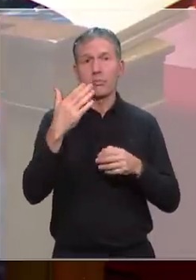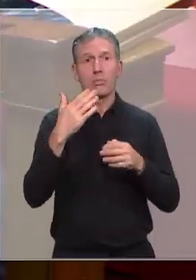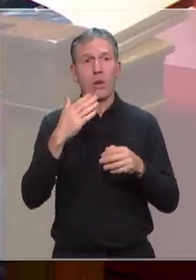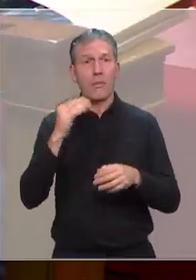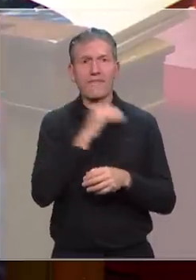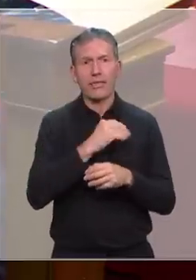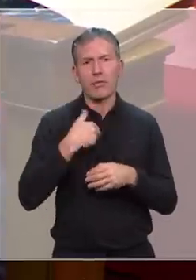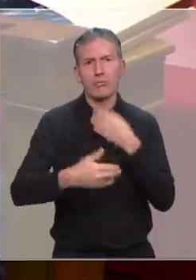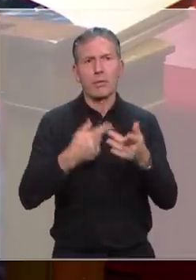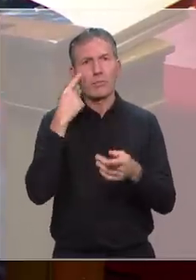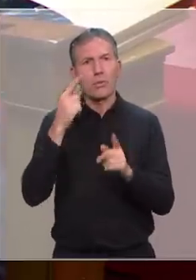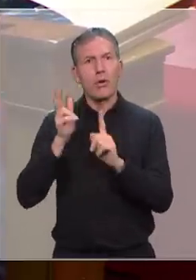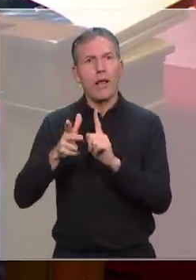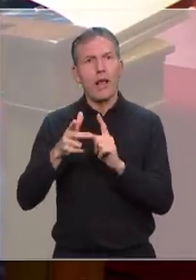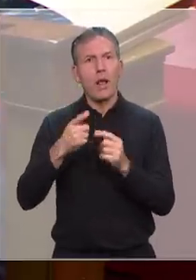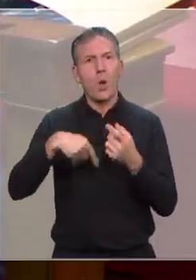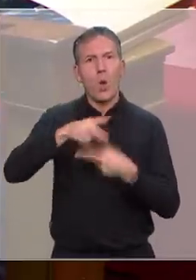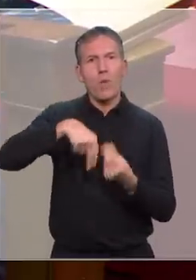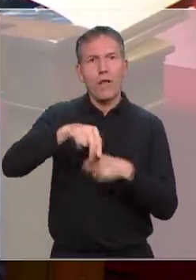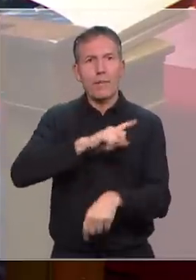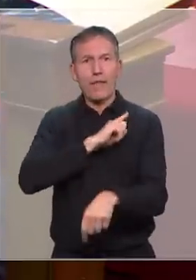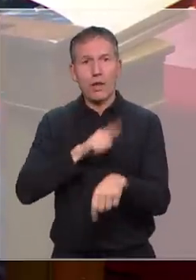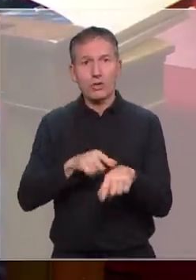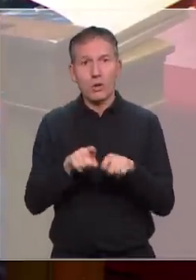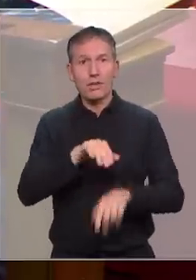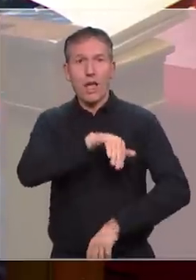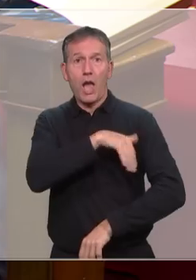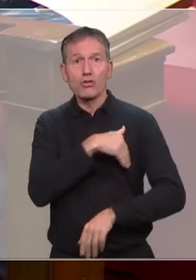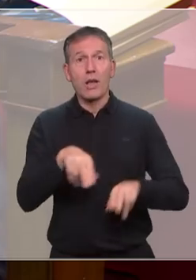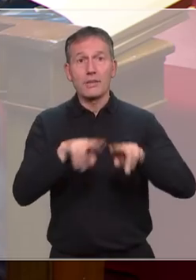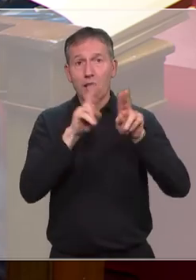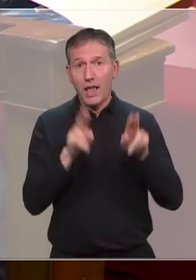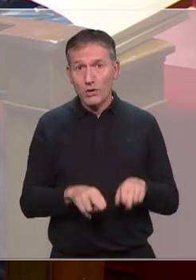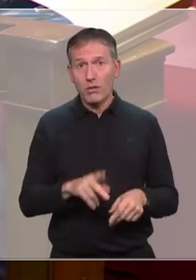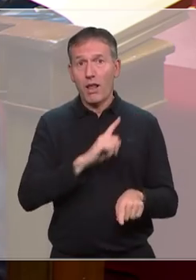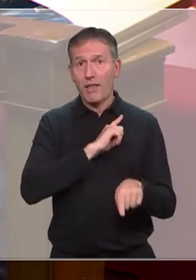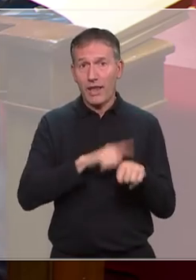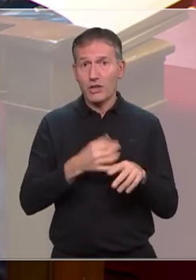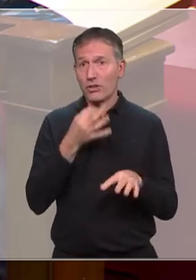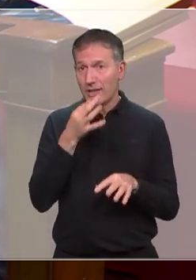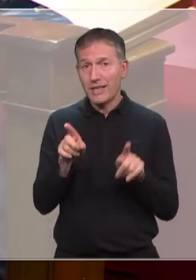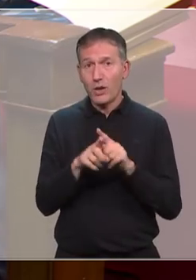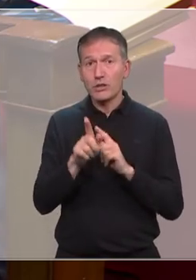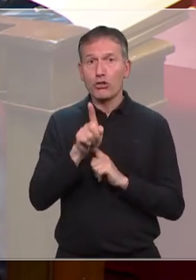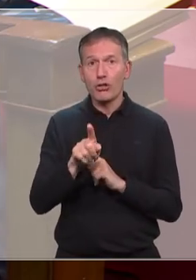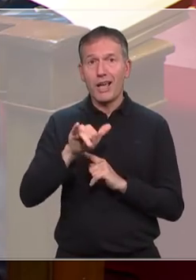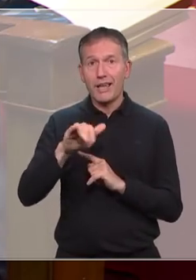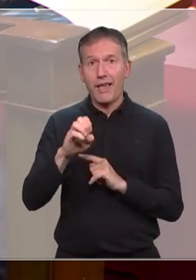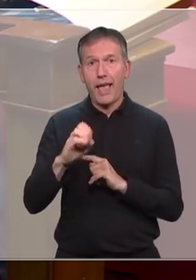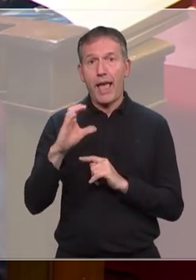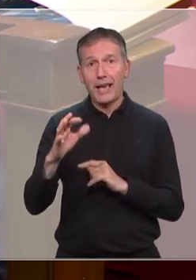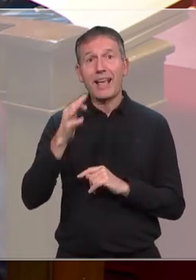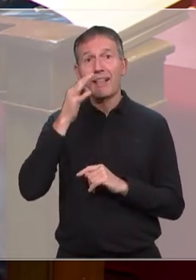d'accélérer sur les énergies renouvelables. C'est l'Agence internationale d'énergie qui le dit, c'est le GIEC qui le dit, parce que nous avons